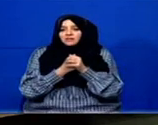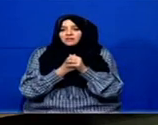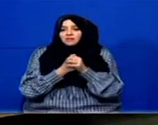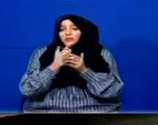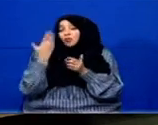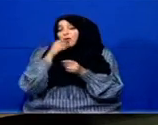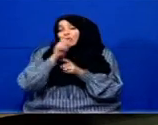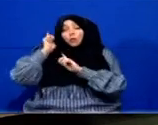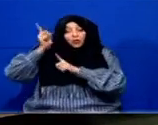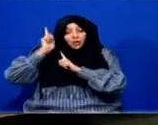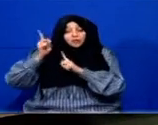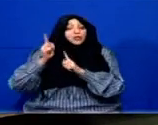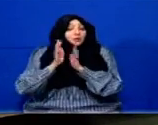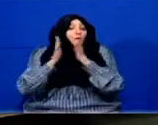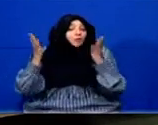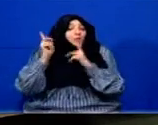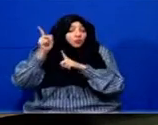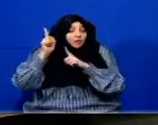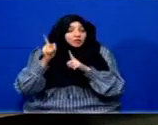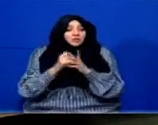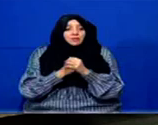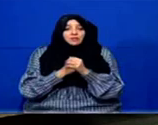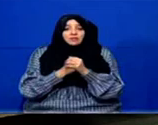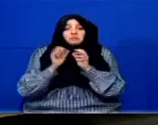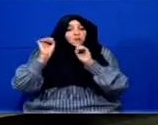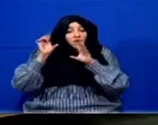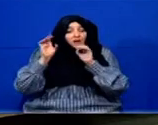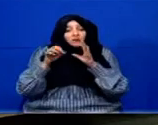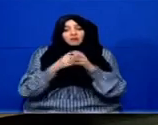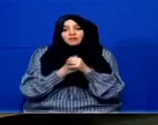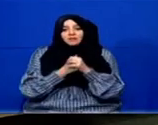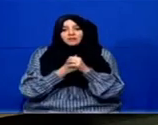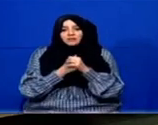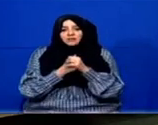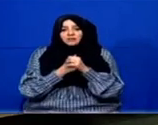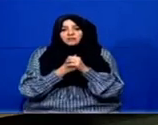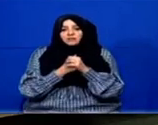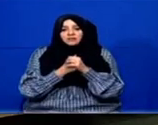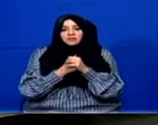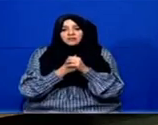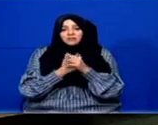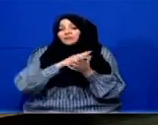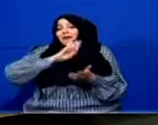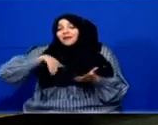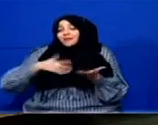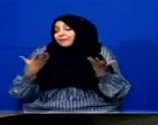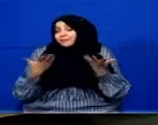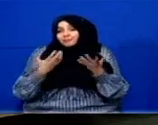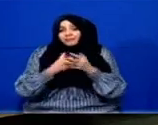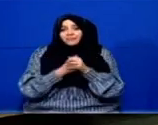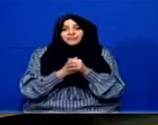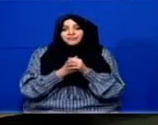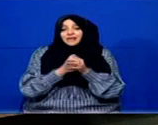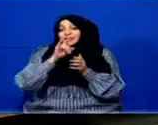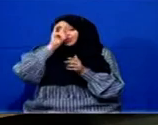الله يرحمهم كاع مجاهدين كاع كانوا يمشوا الله يبارك مع ان شاء الله يعني في الدين الله وكل شيء ربي يغار